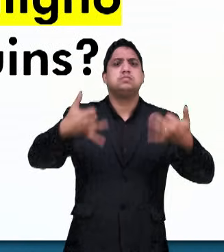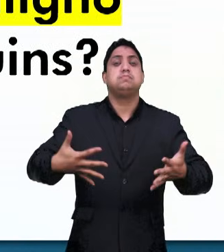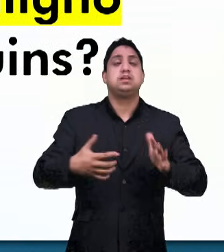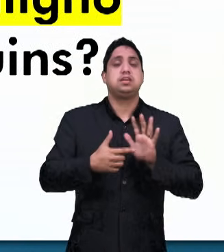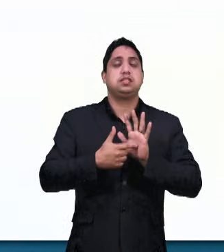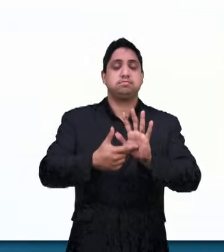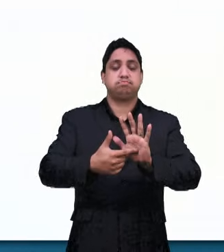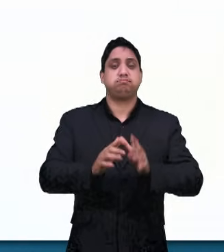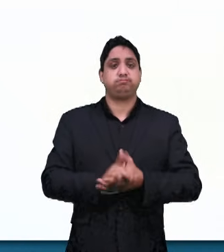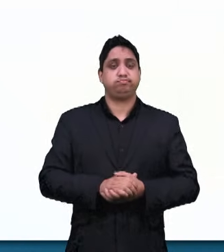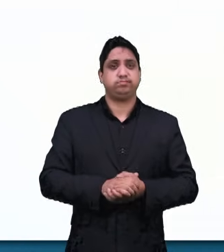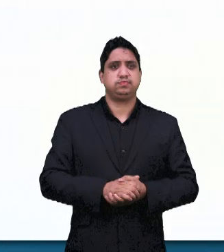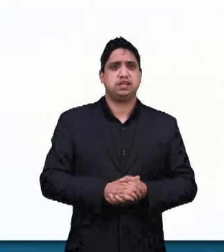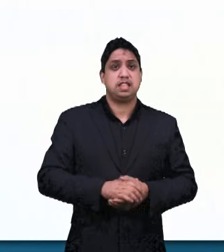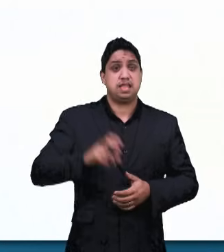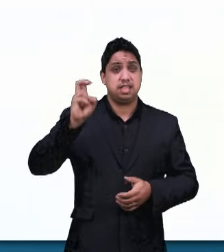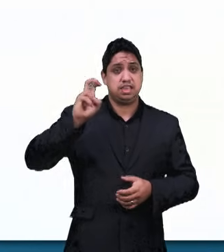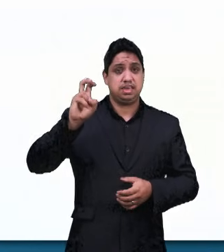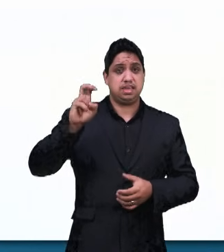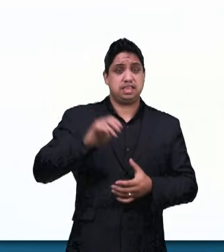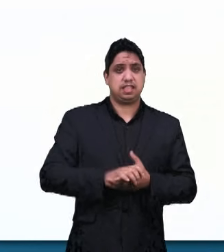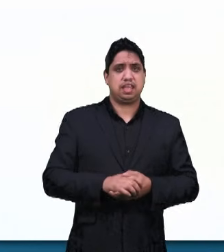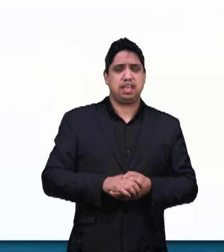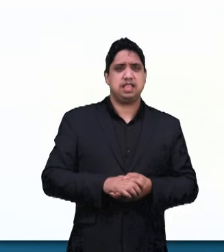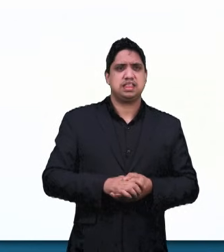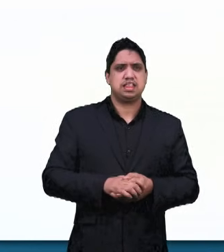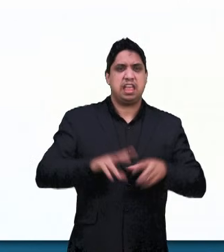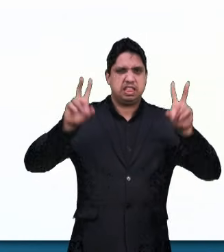dans le texte. Cinquième question.